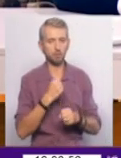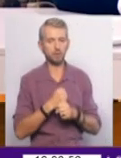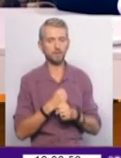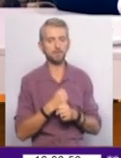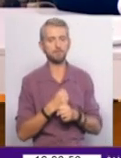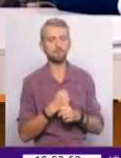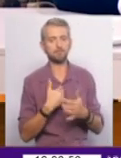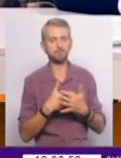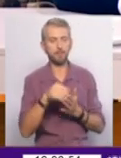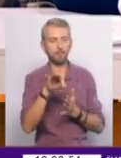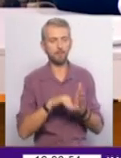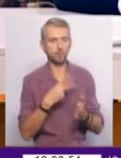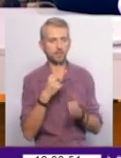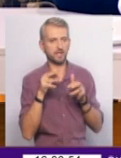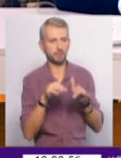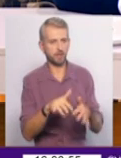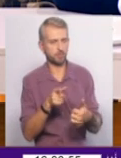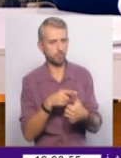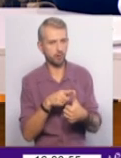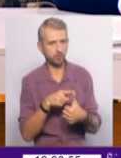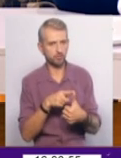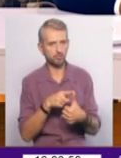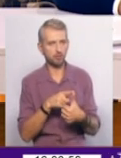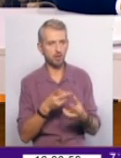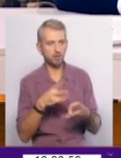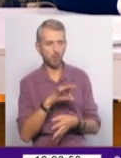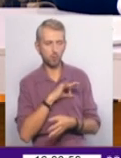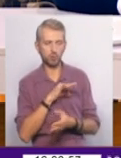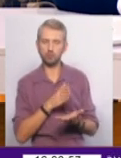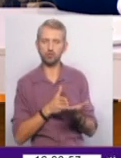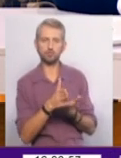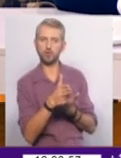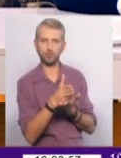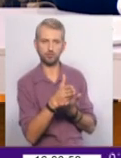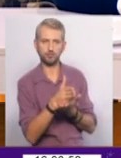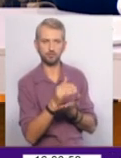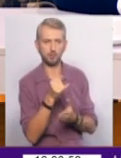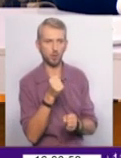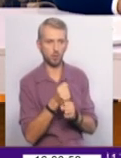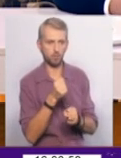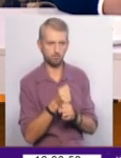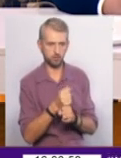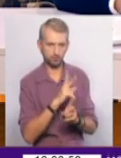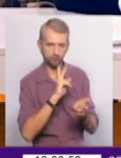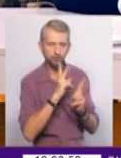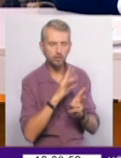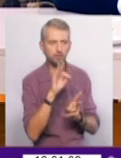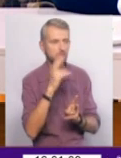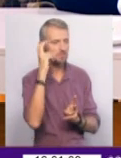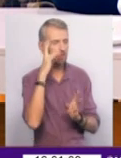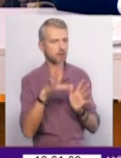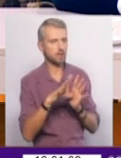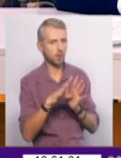ну, якби зразу дві справи. По-перше, йти юридичним шляхом і робити претензії щодо до «Київенерго»